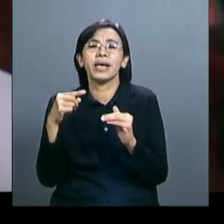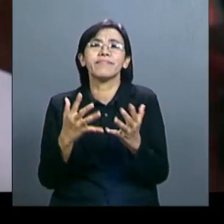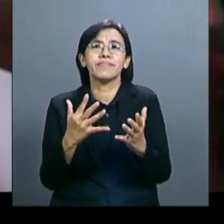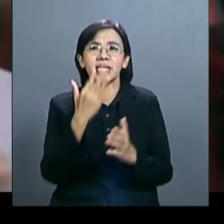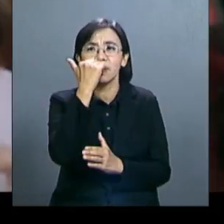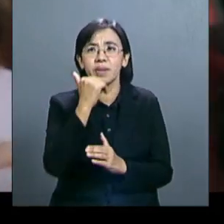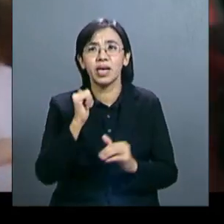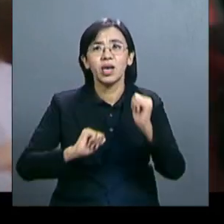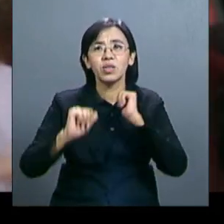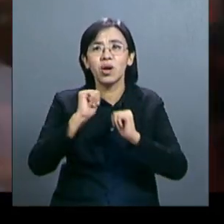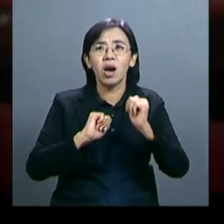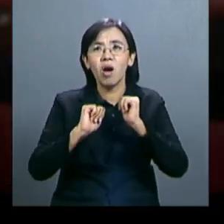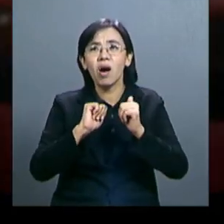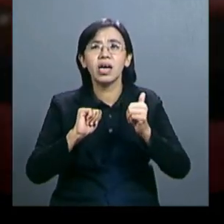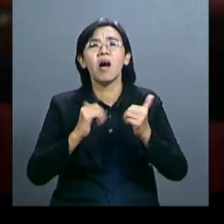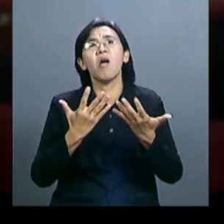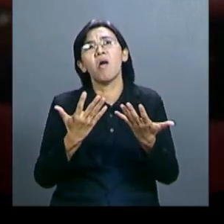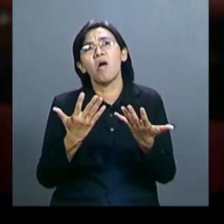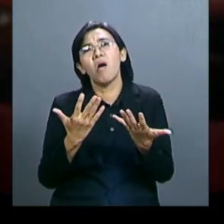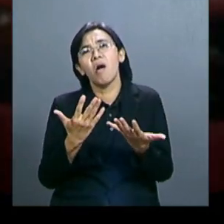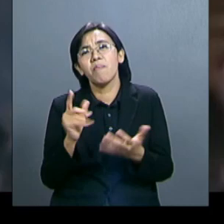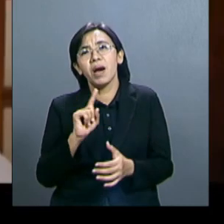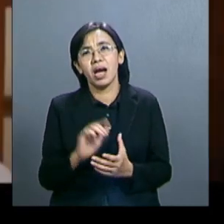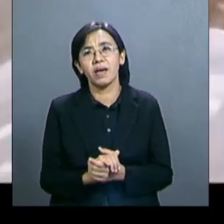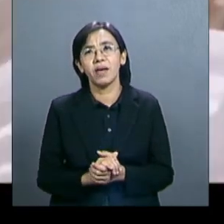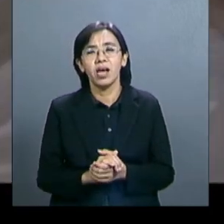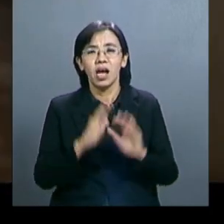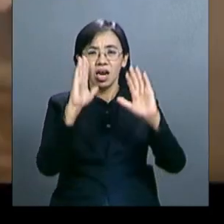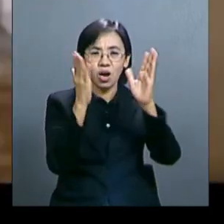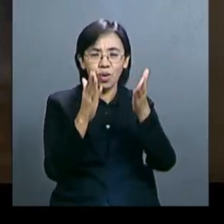ละครยังต้องเผชิญกับมายาคติเรื่องรูปร่าง